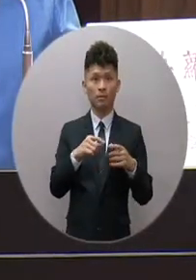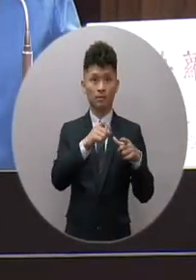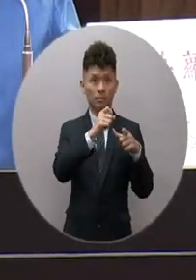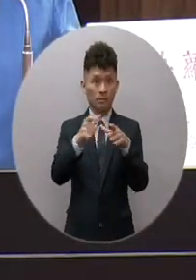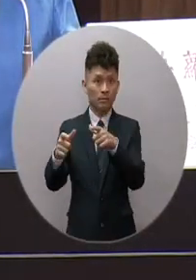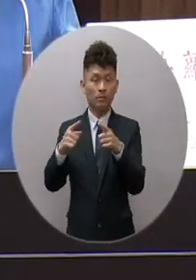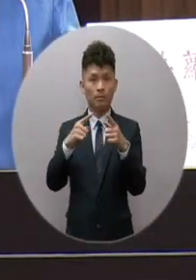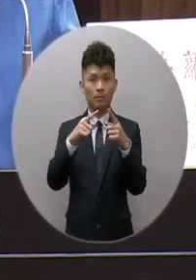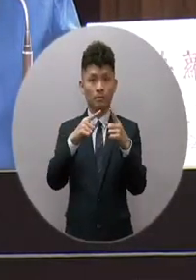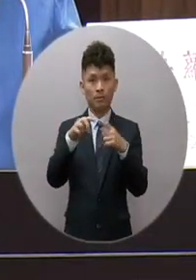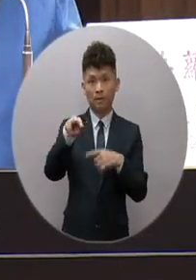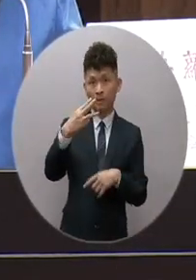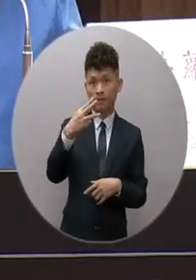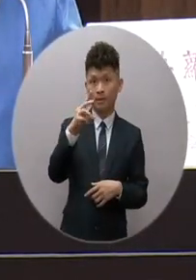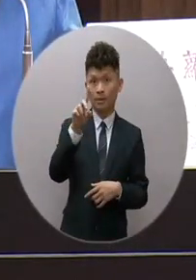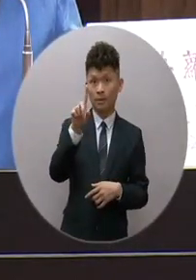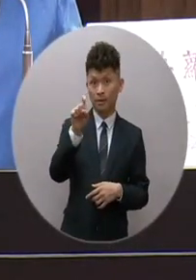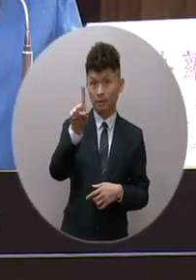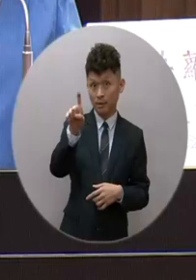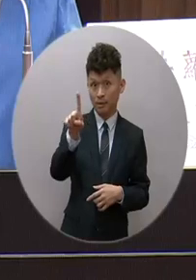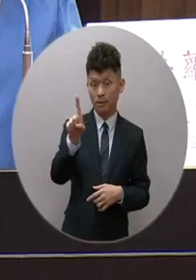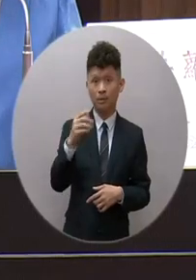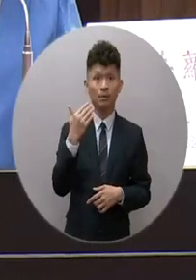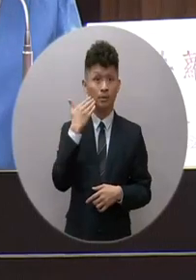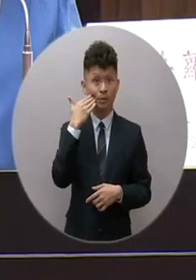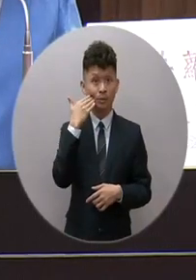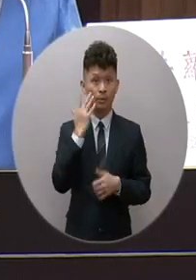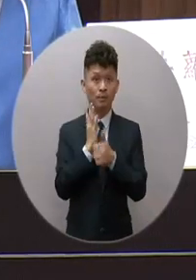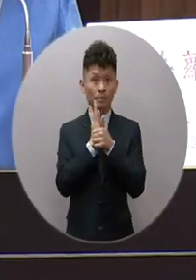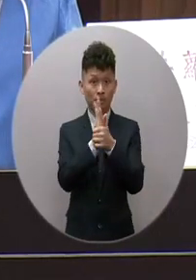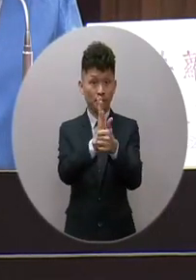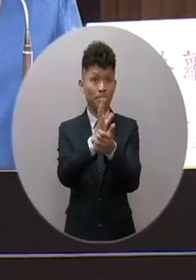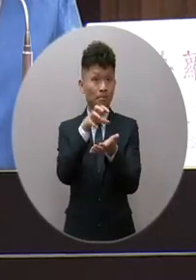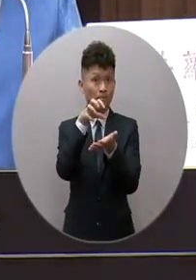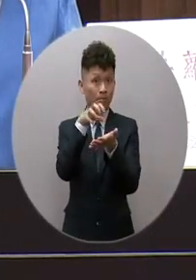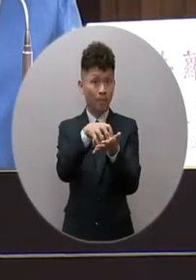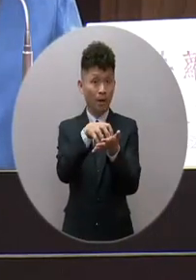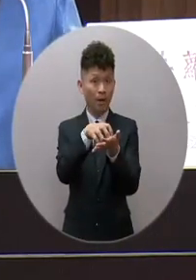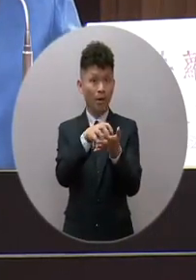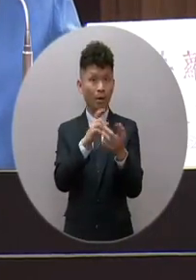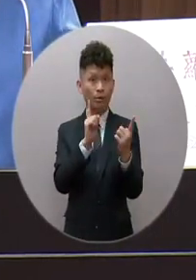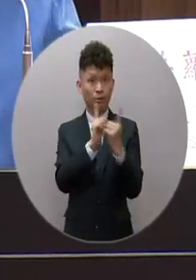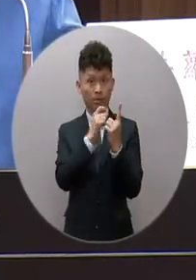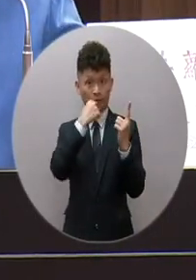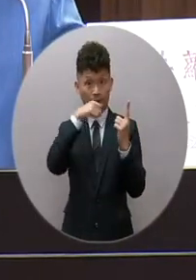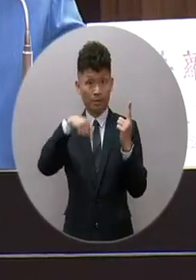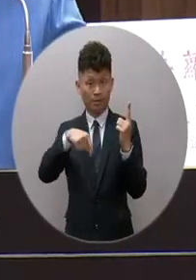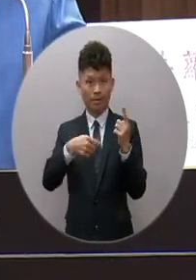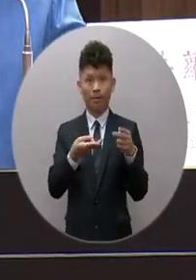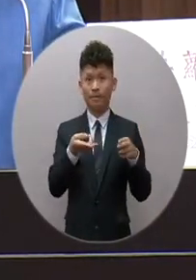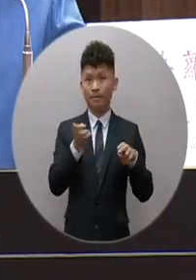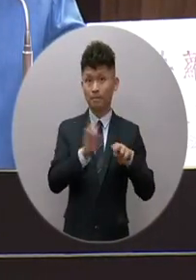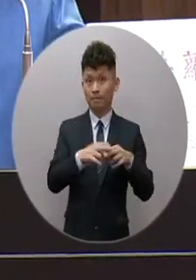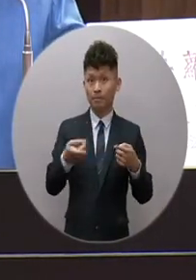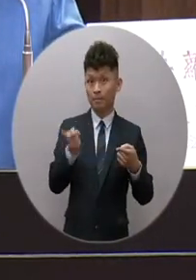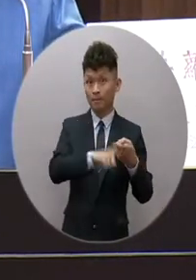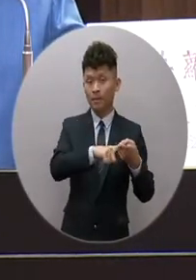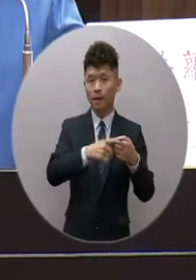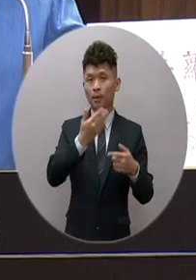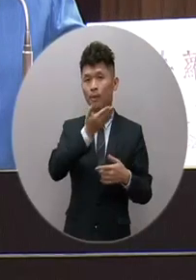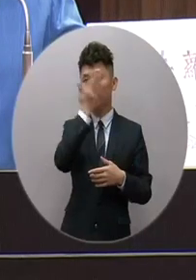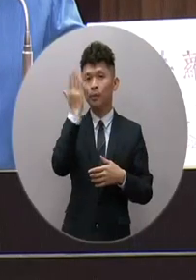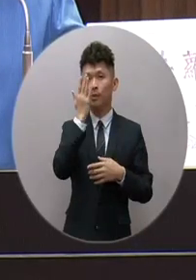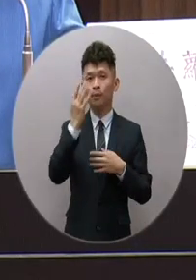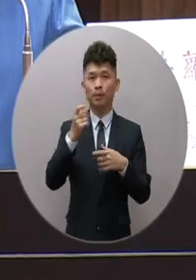311家的组团社。如果他把这个领队证，对台的领队证取消的话，那旅游业者担